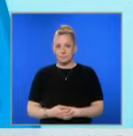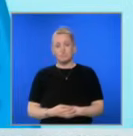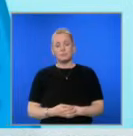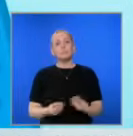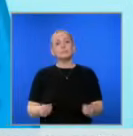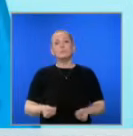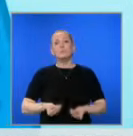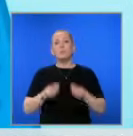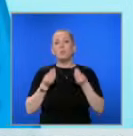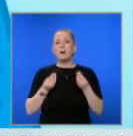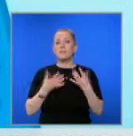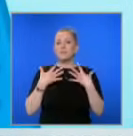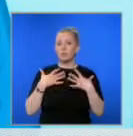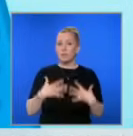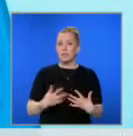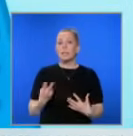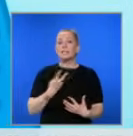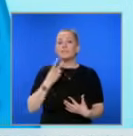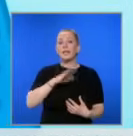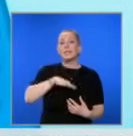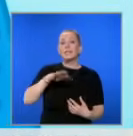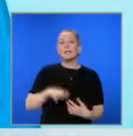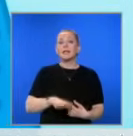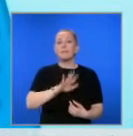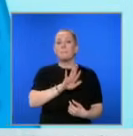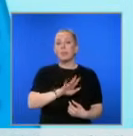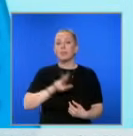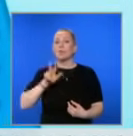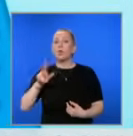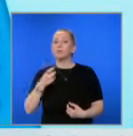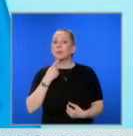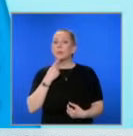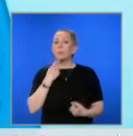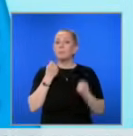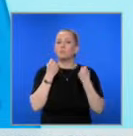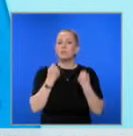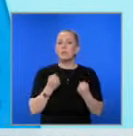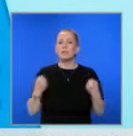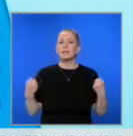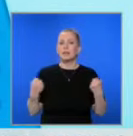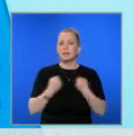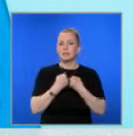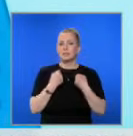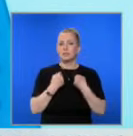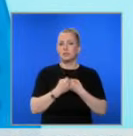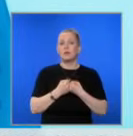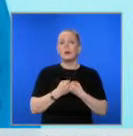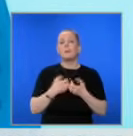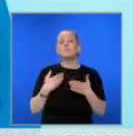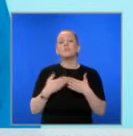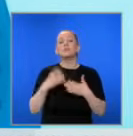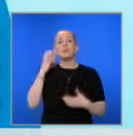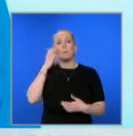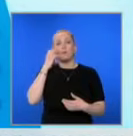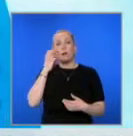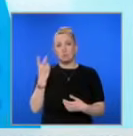Подобрява се състоянието на двете деца на 5 и 8 години, които пострадаха тежко при катастрофа през уикенда на пътя Бургас-Средец. При челен